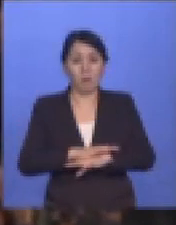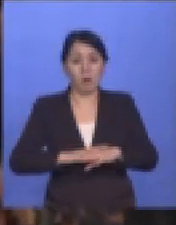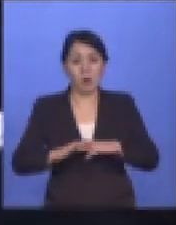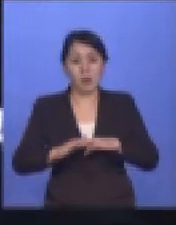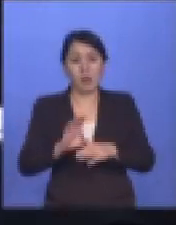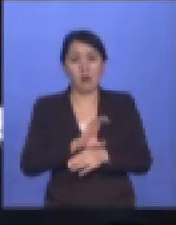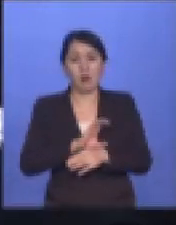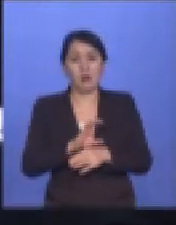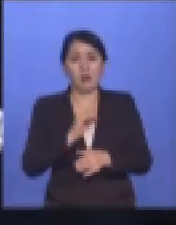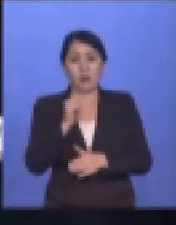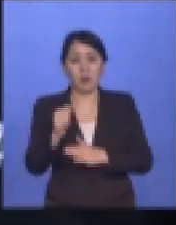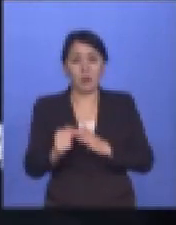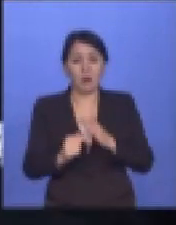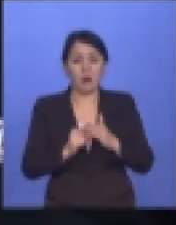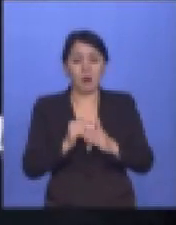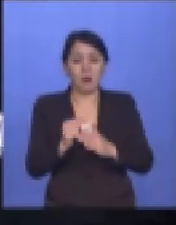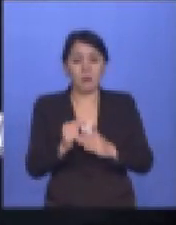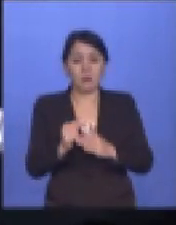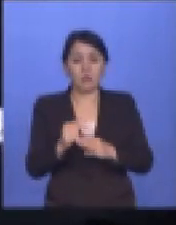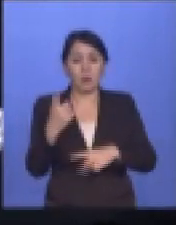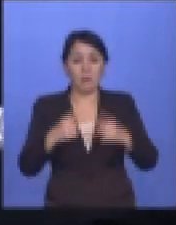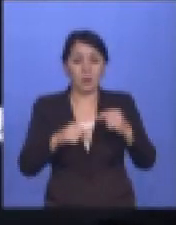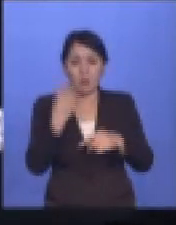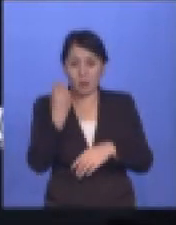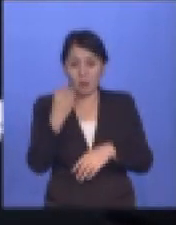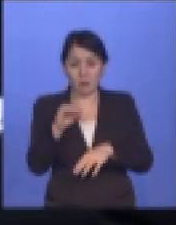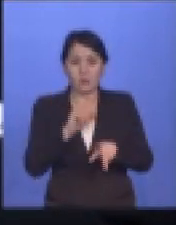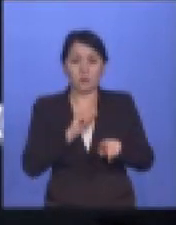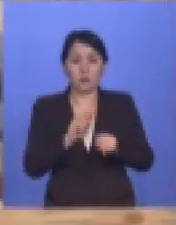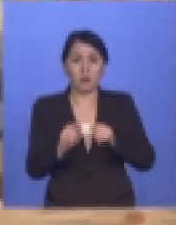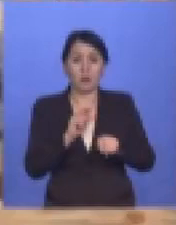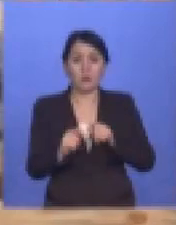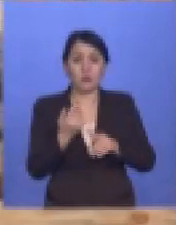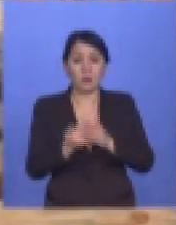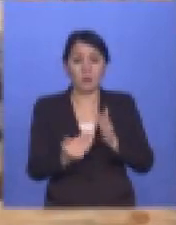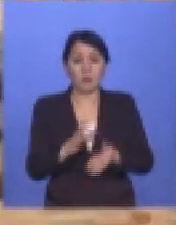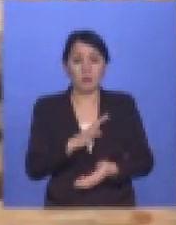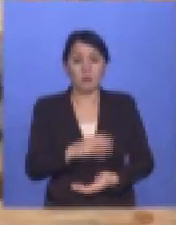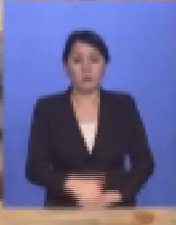өндіріс орнының қаладағы зертханасында сүт сапасын тексеруге кеңес берді.